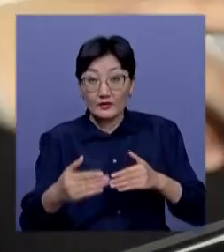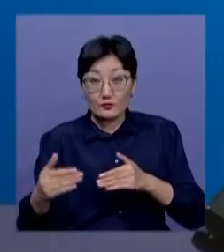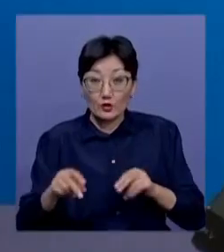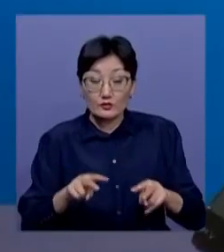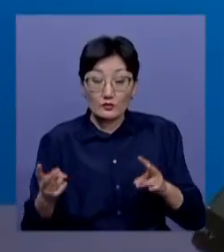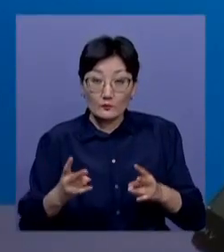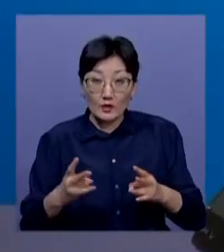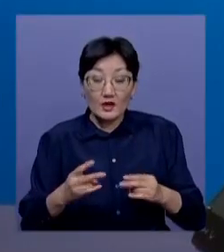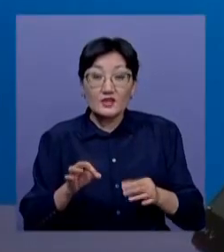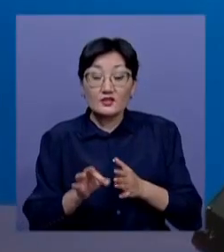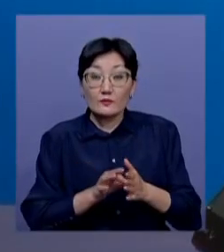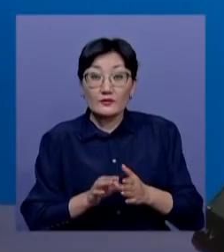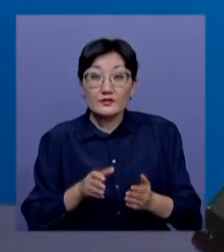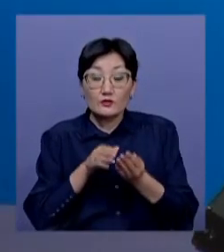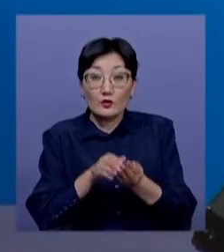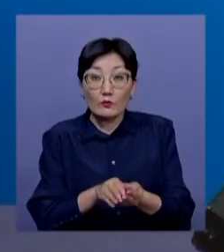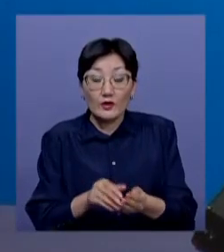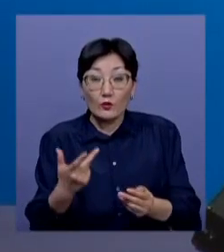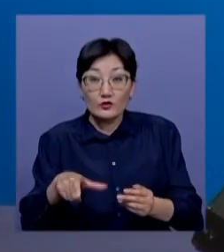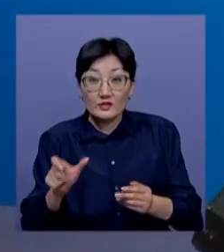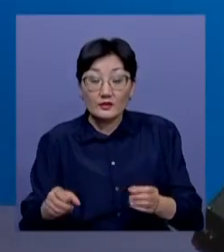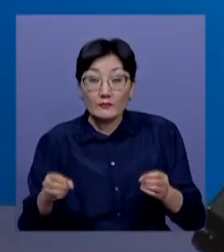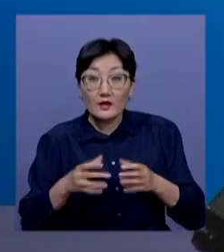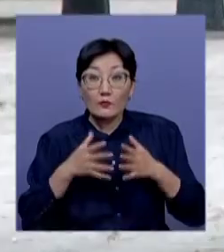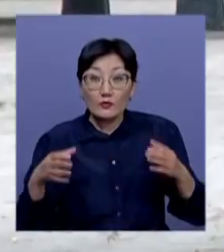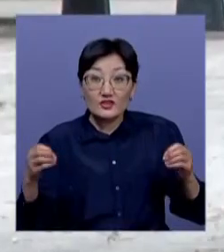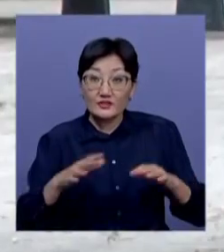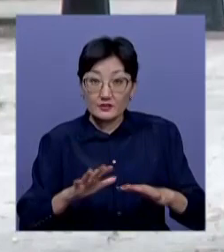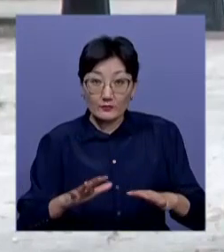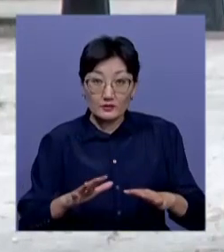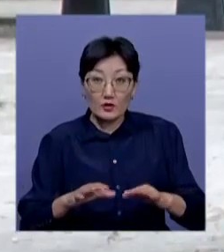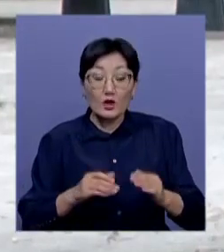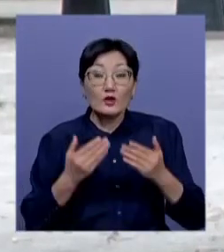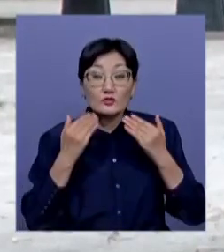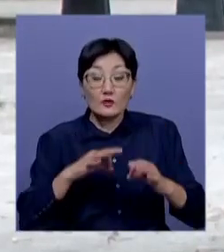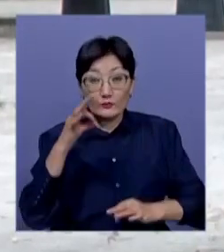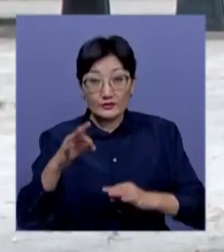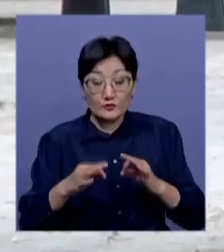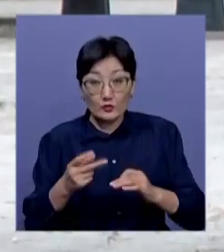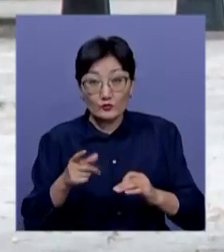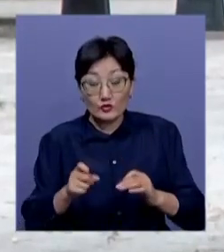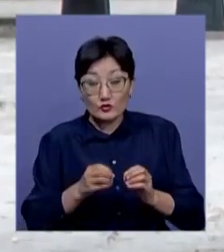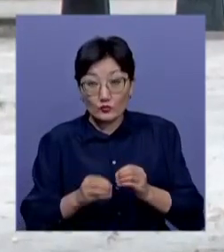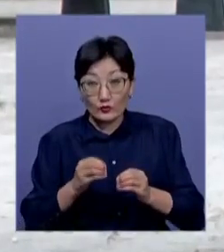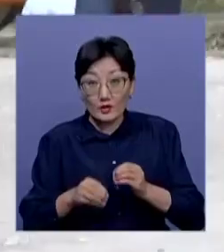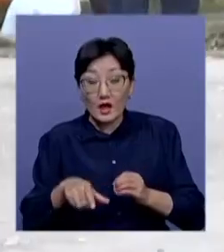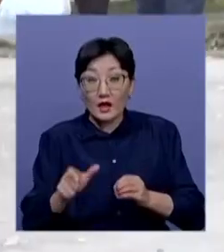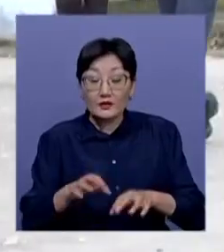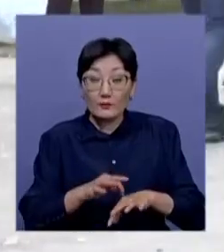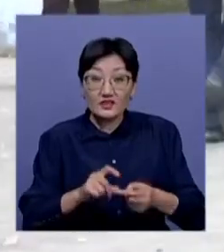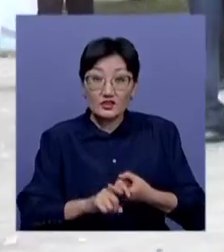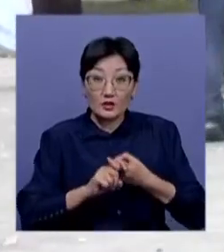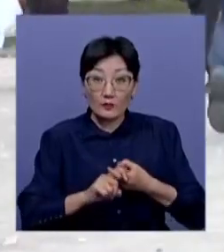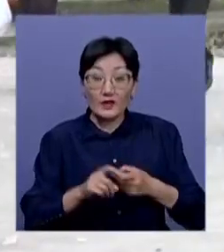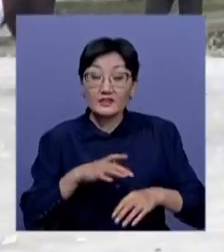сақтауы қажет. Жерлеу рәсімі кезінде 30 адамнан артық жиналмау керек. Соңғы тәулікте Қазақстан бойынша 110 адам коронавирус инфекциясын